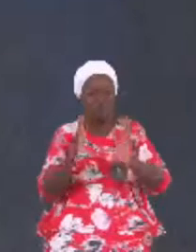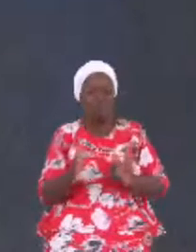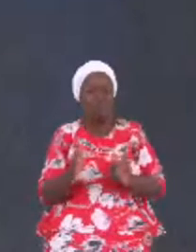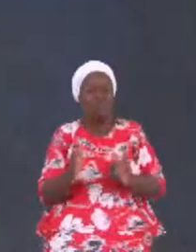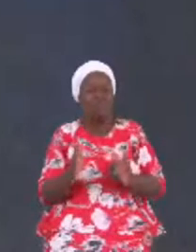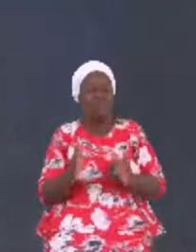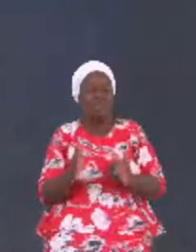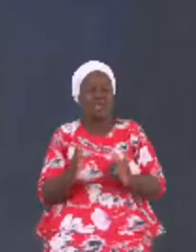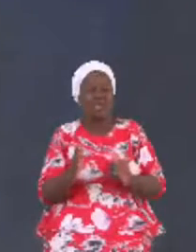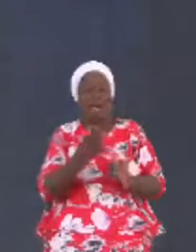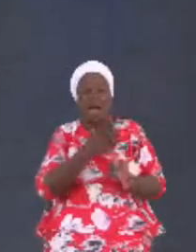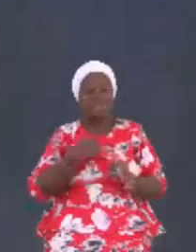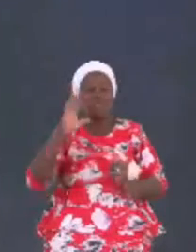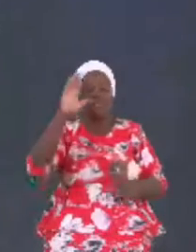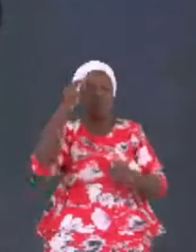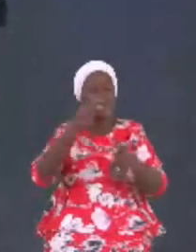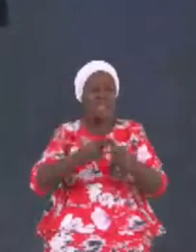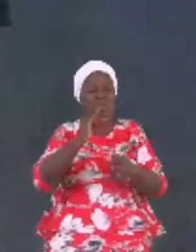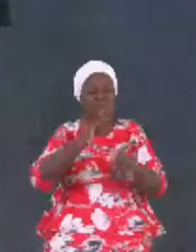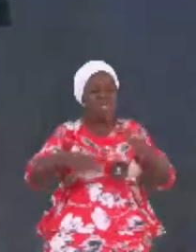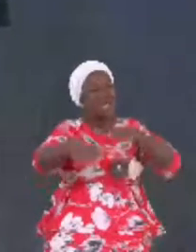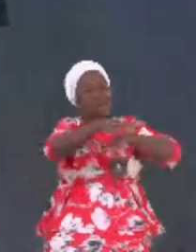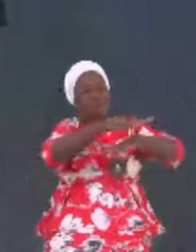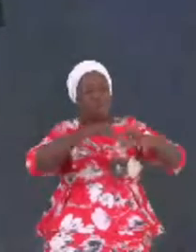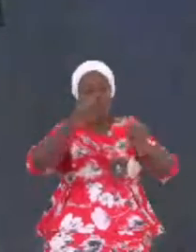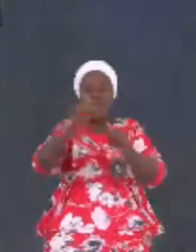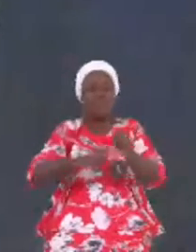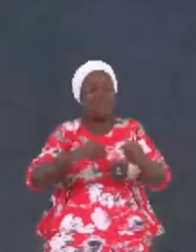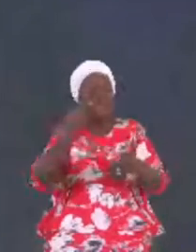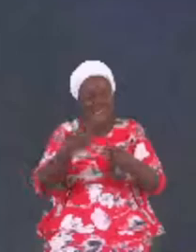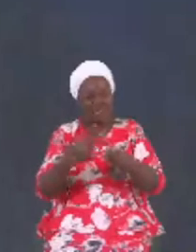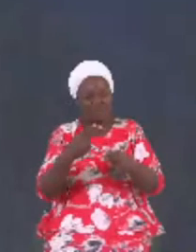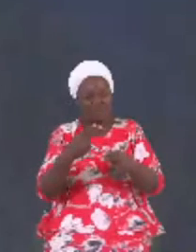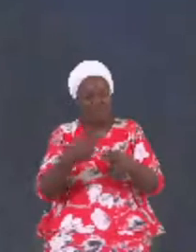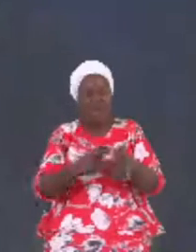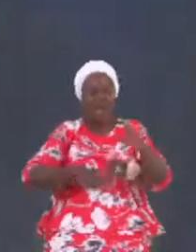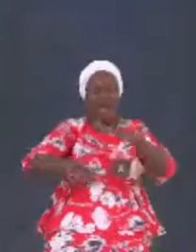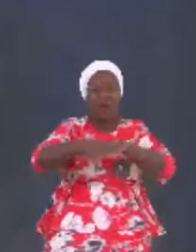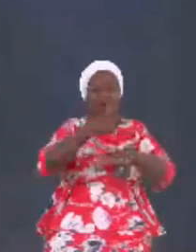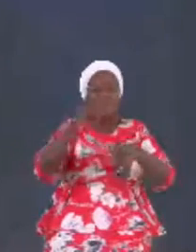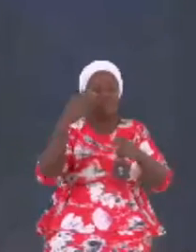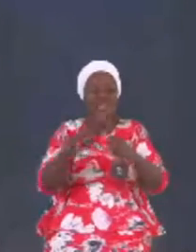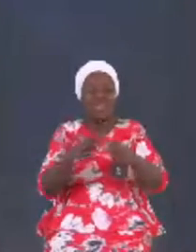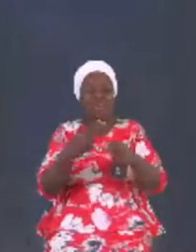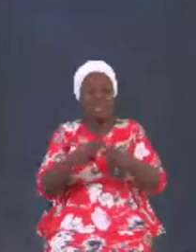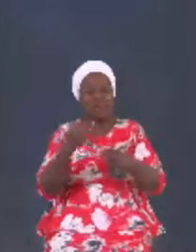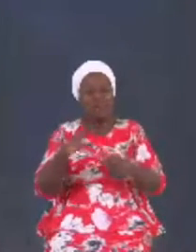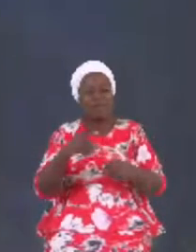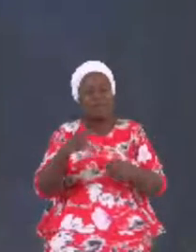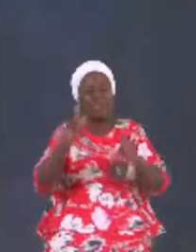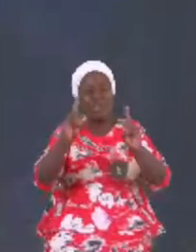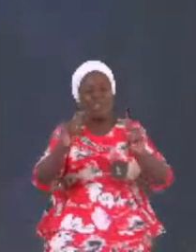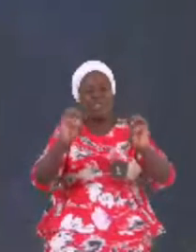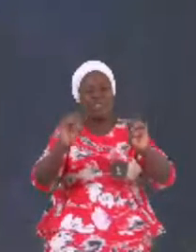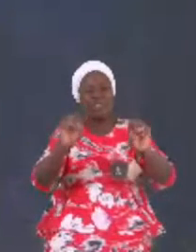exalté et ton nom est au-dessus de tous les noms, au-dessus des noms des